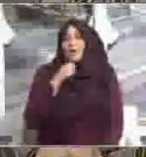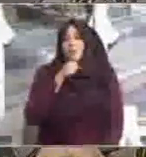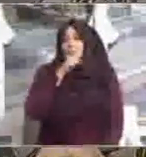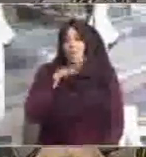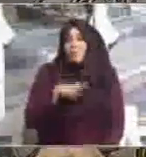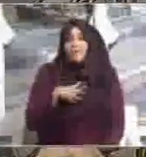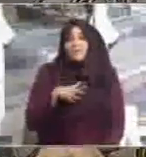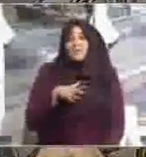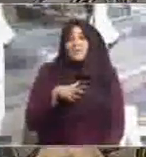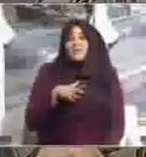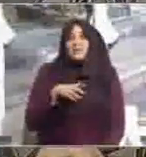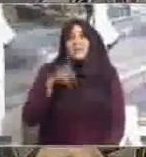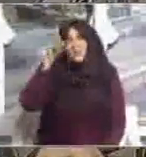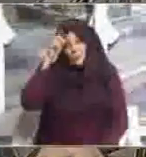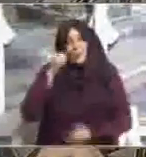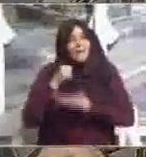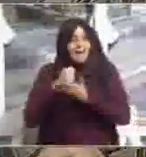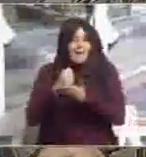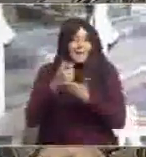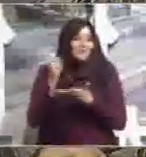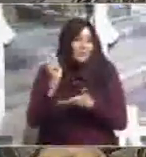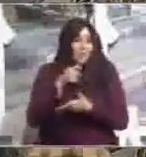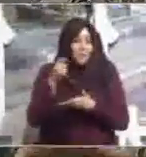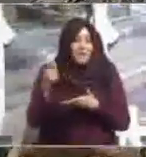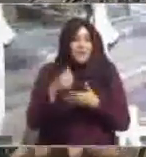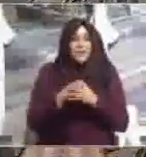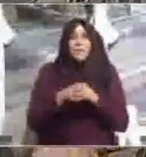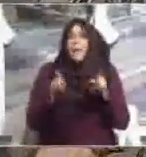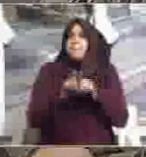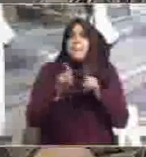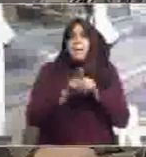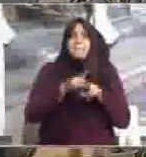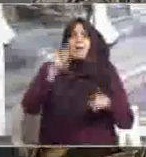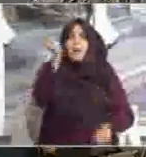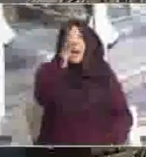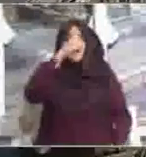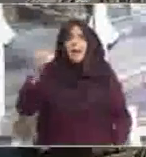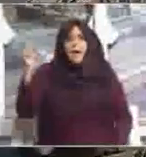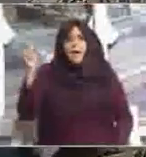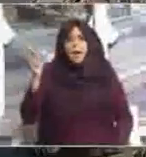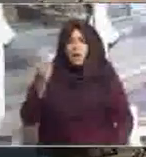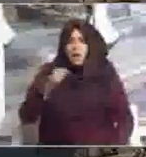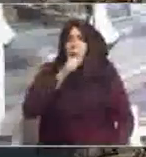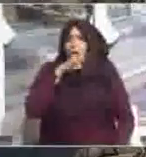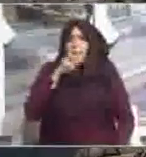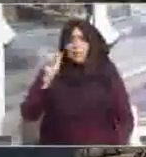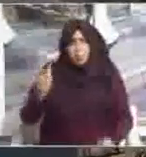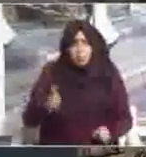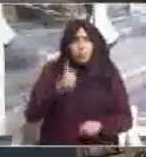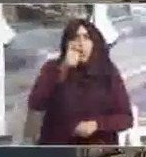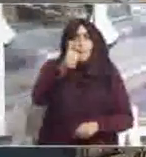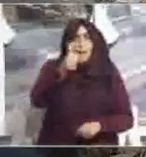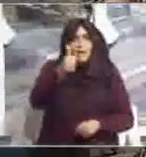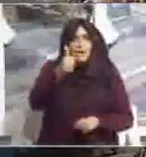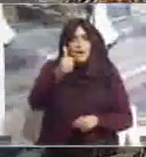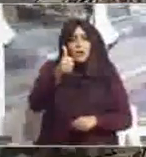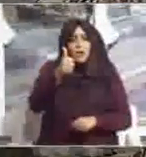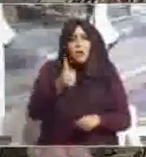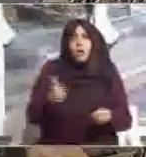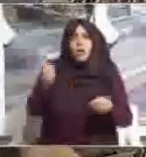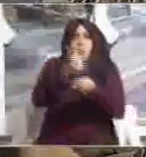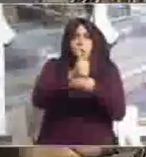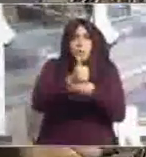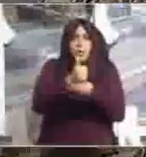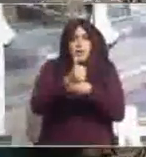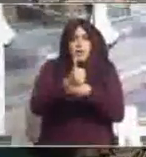وهو لكن توفيق من الله صح. وكذلك في الحروب بالضبط ما كان مقدام، كان هو اللي يهجم. سيدنا علي كان يقول